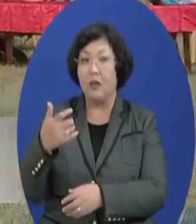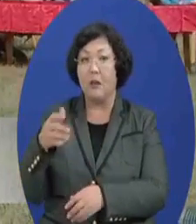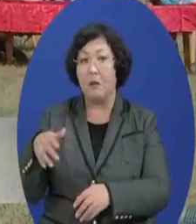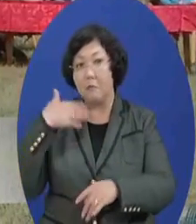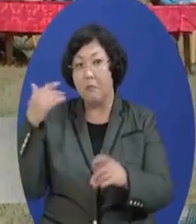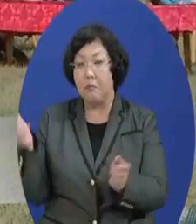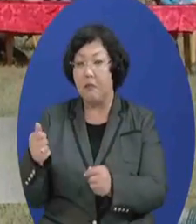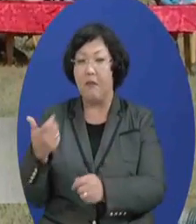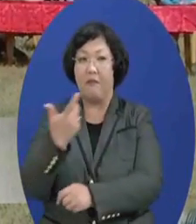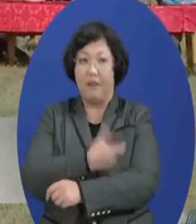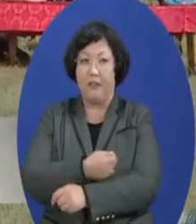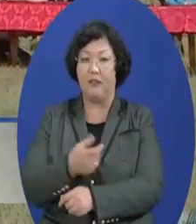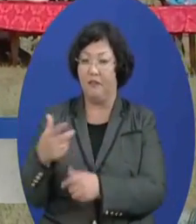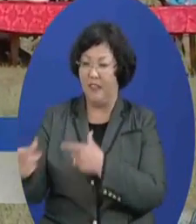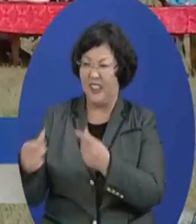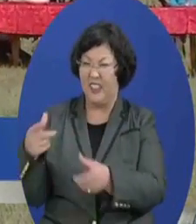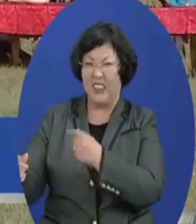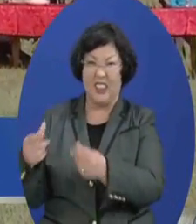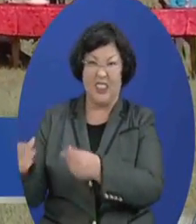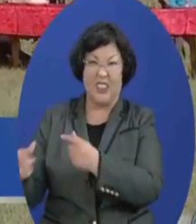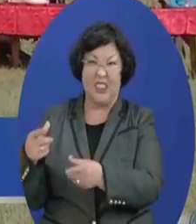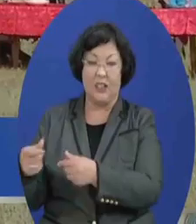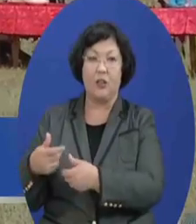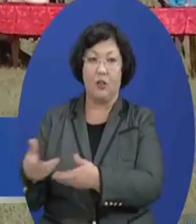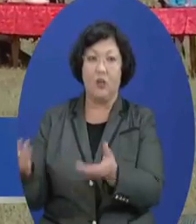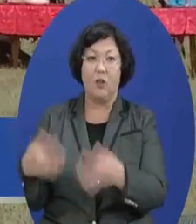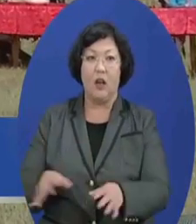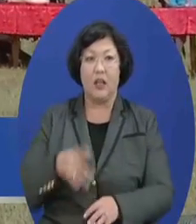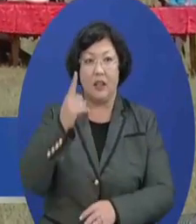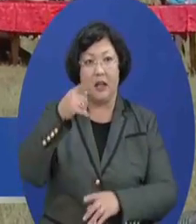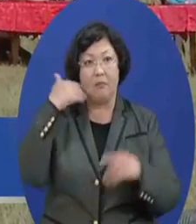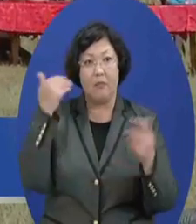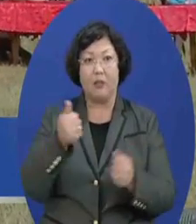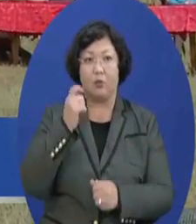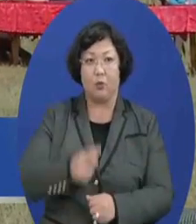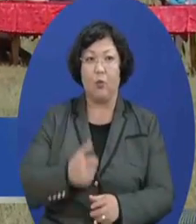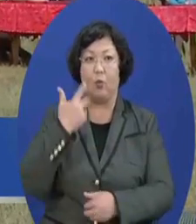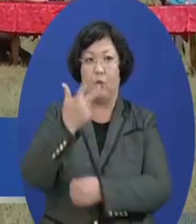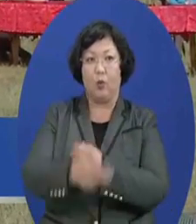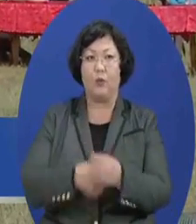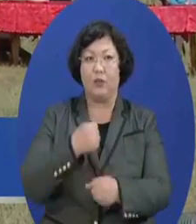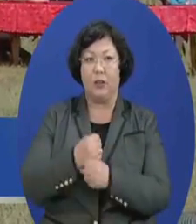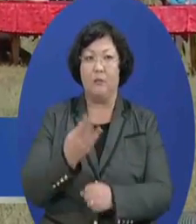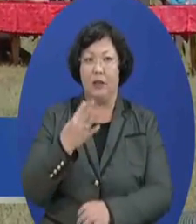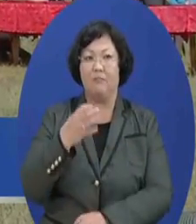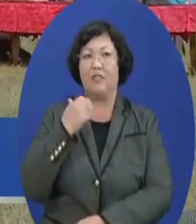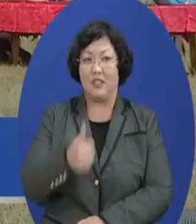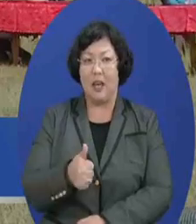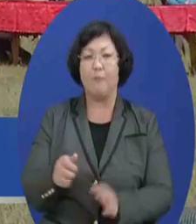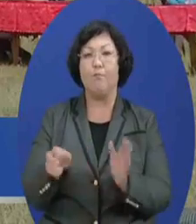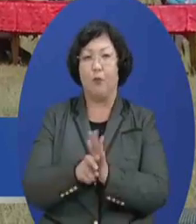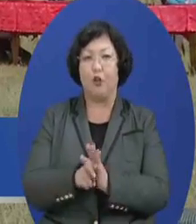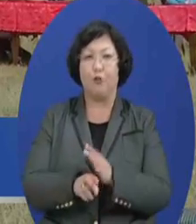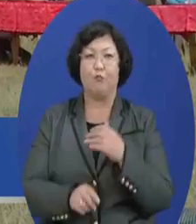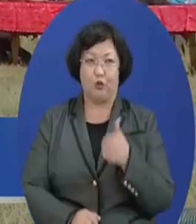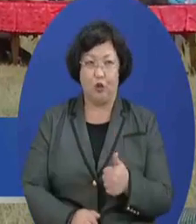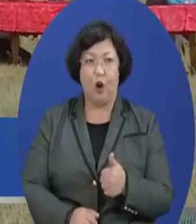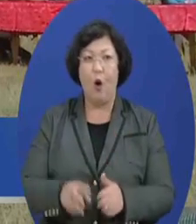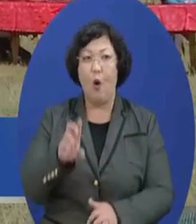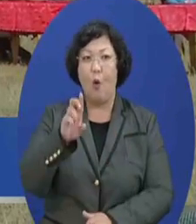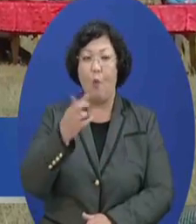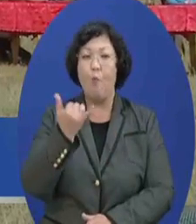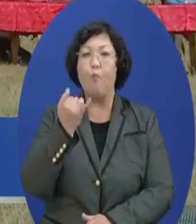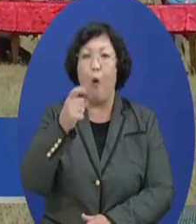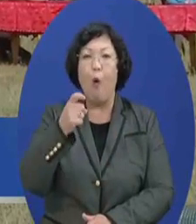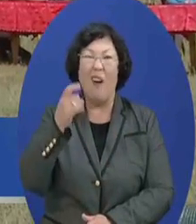хамруулжээ. Миний бодож байгаагаар бол нэг малчин хүн ер нь 3 жил байгуулалт ер нь их боломжийн байдаг. Бухыг